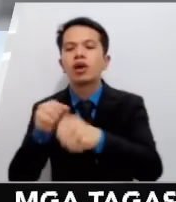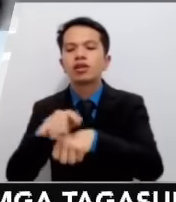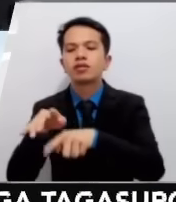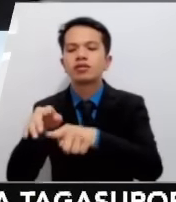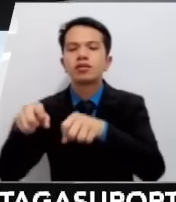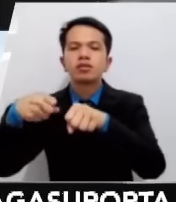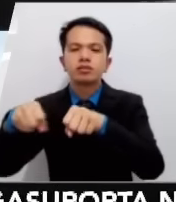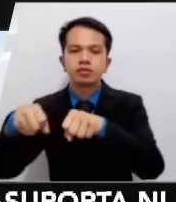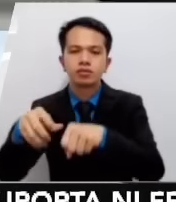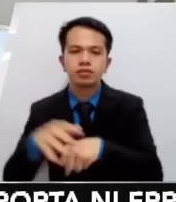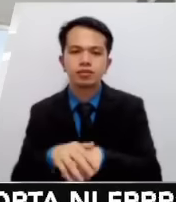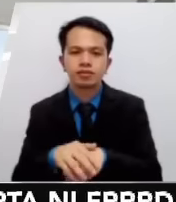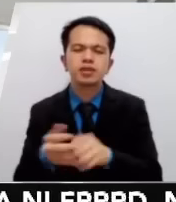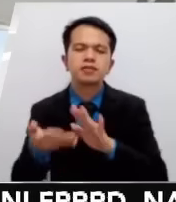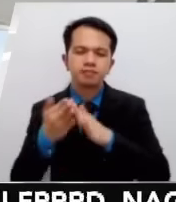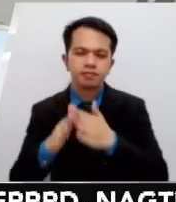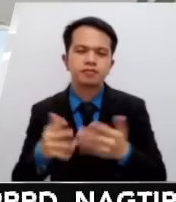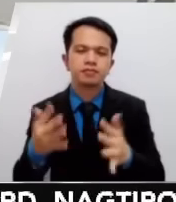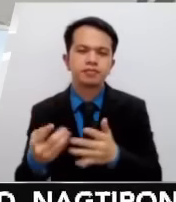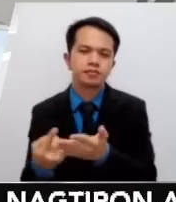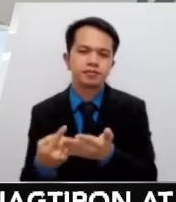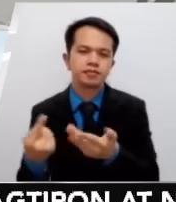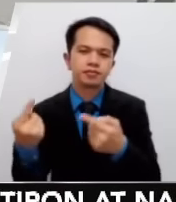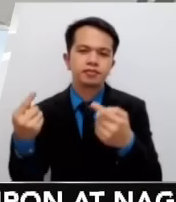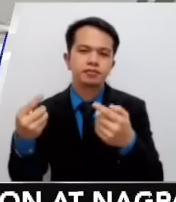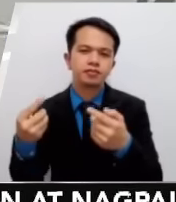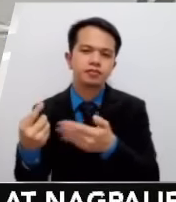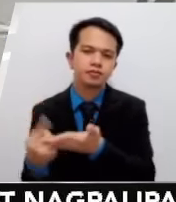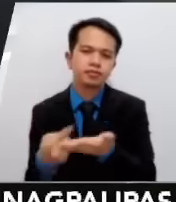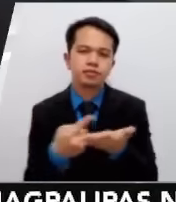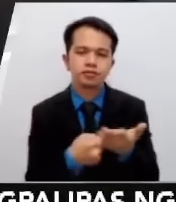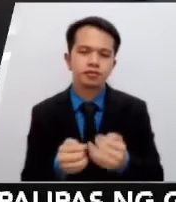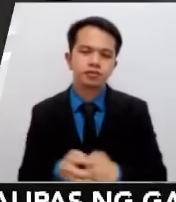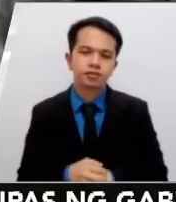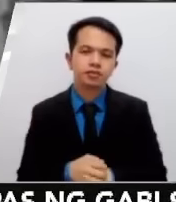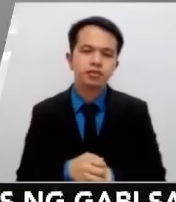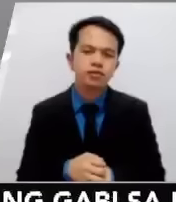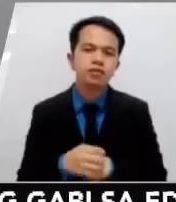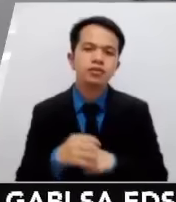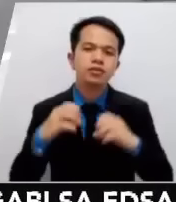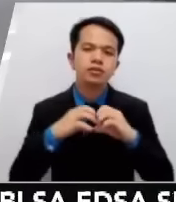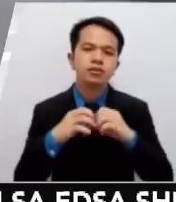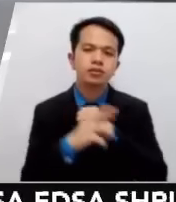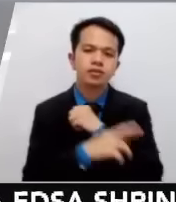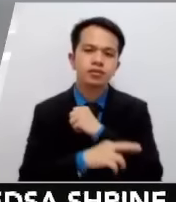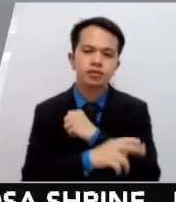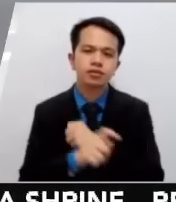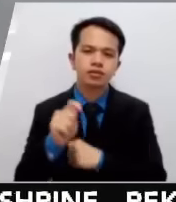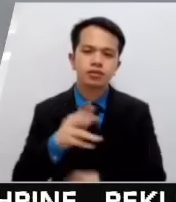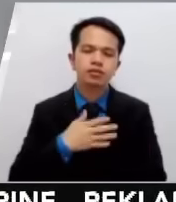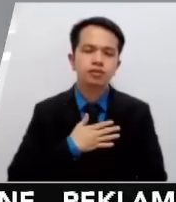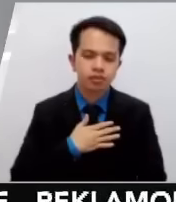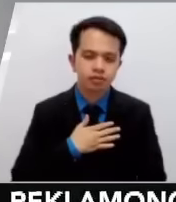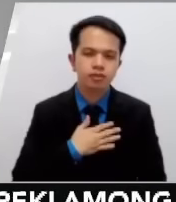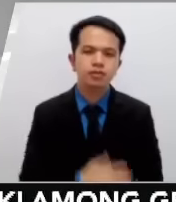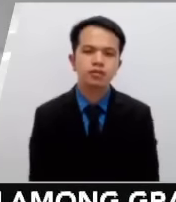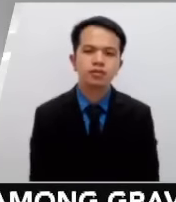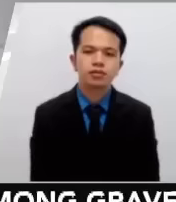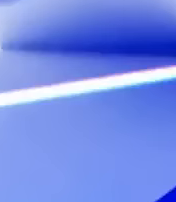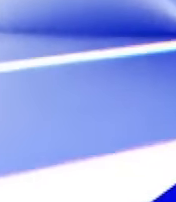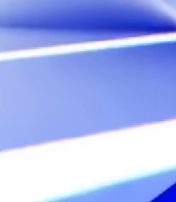ang mga sangkot sa insidente. Efren Mamak ng GMA Regional TV, nagbabalita para sa GMA